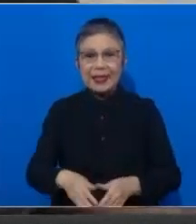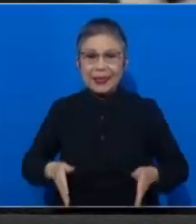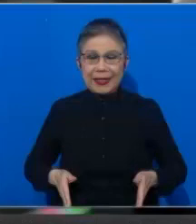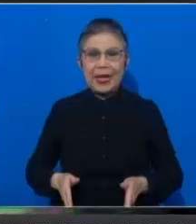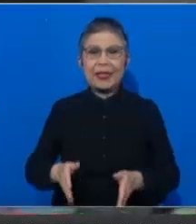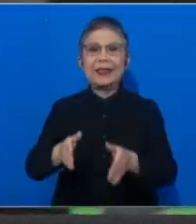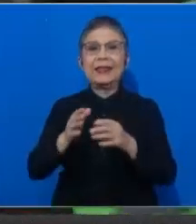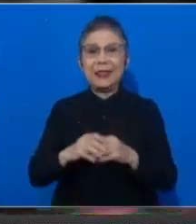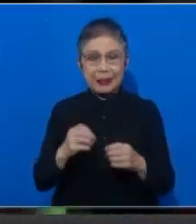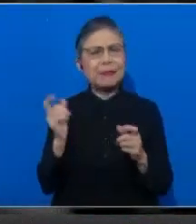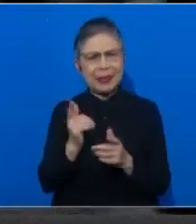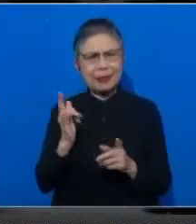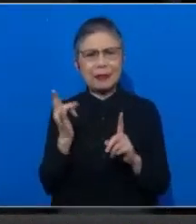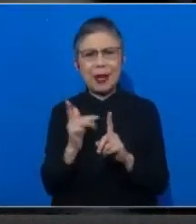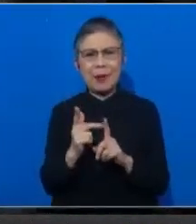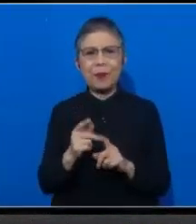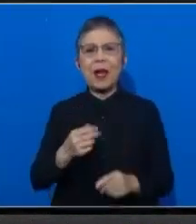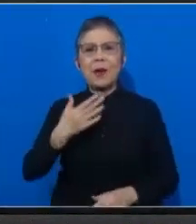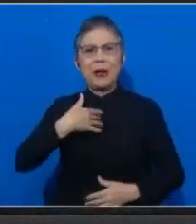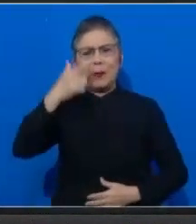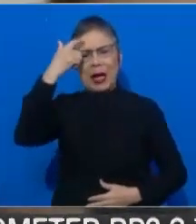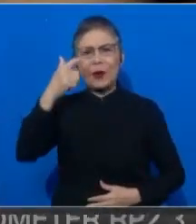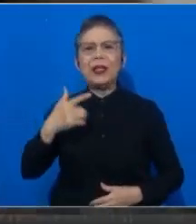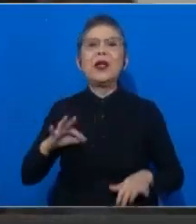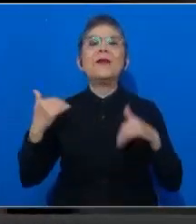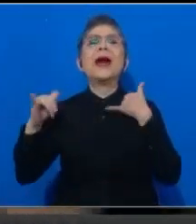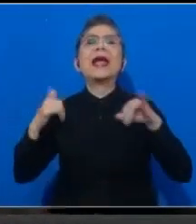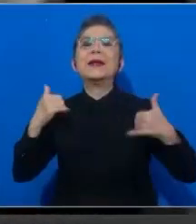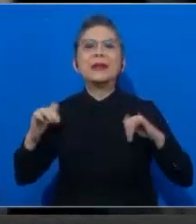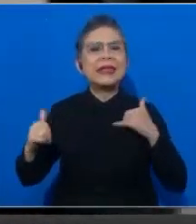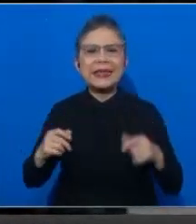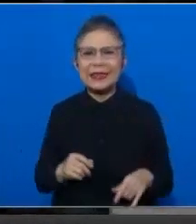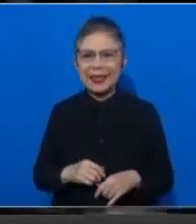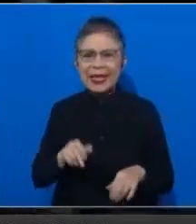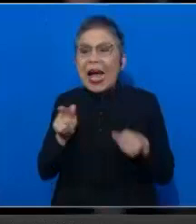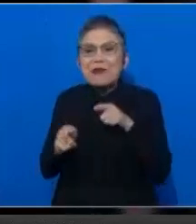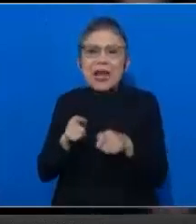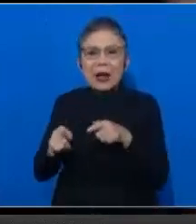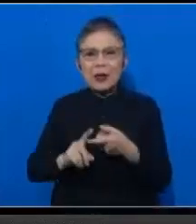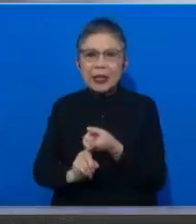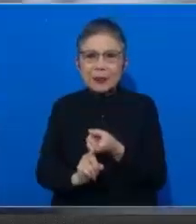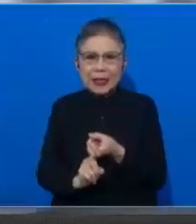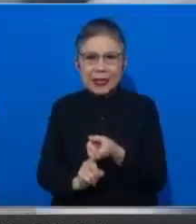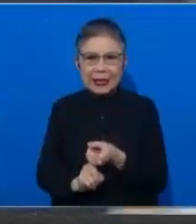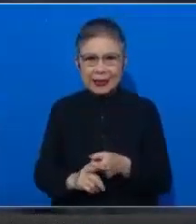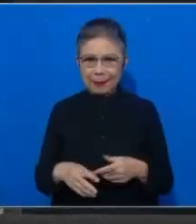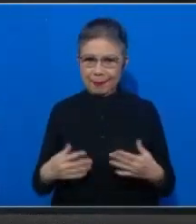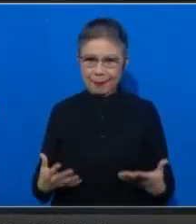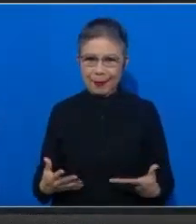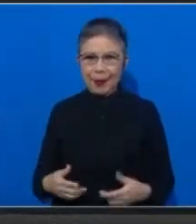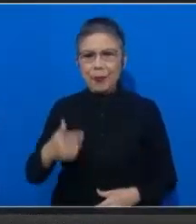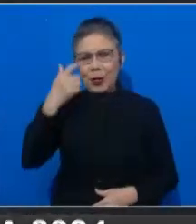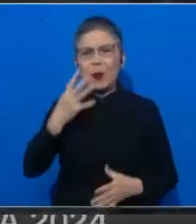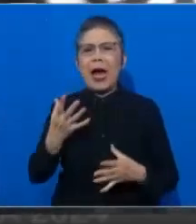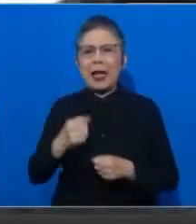Jalan Senjoyo, Semarang. Kepada polisi, pelaku mengaku hanya berniat iseng dan menjahili korban. Pelaku